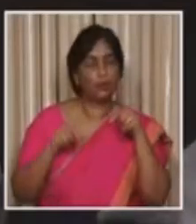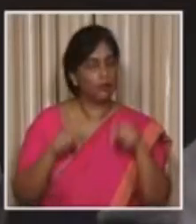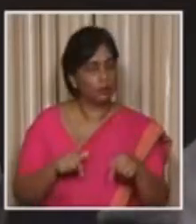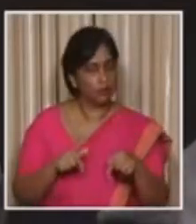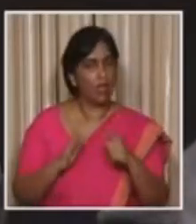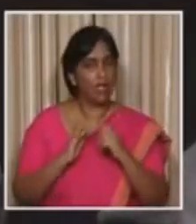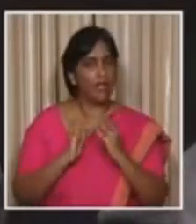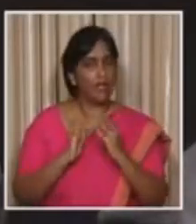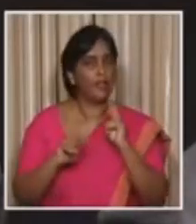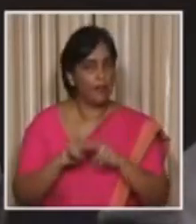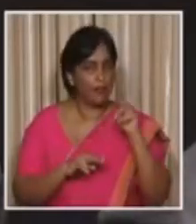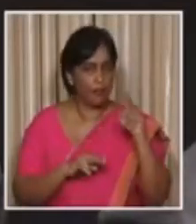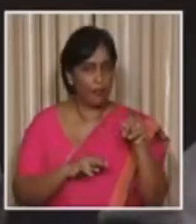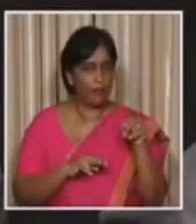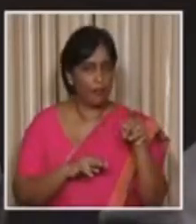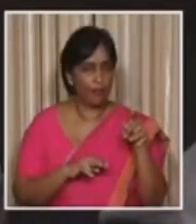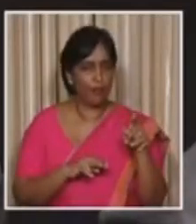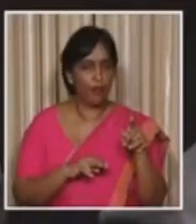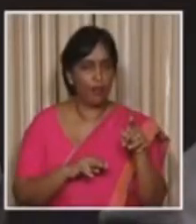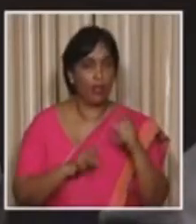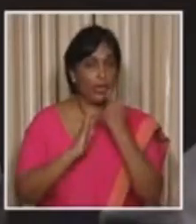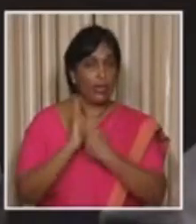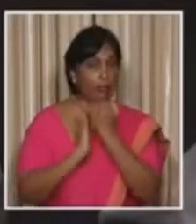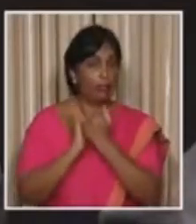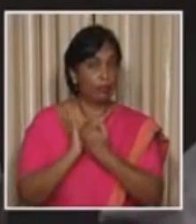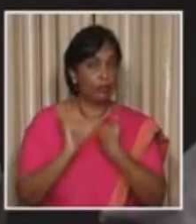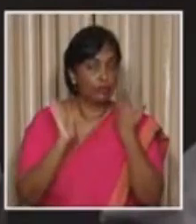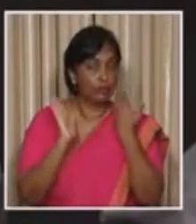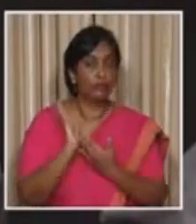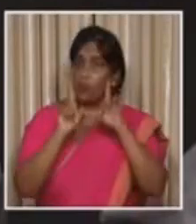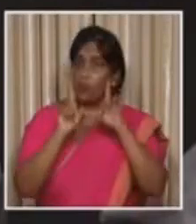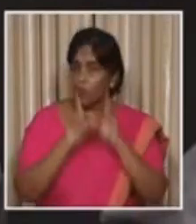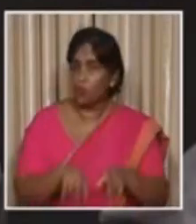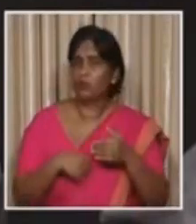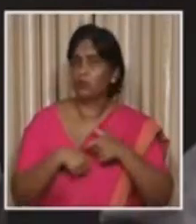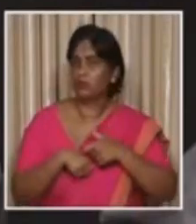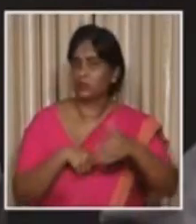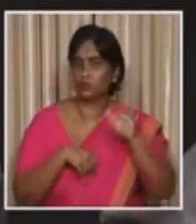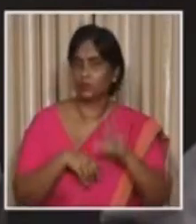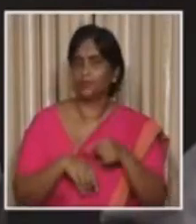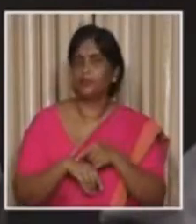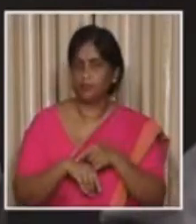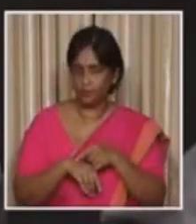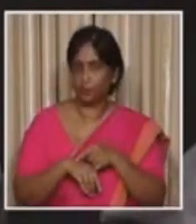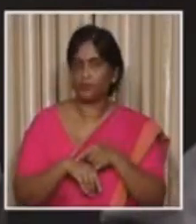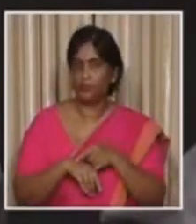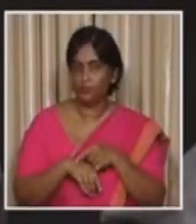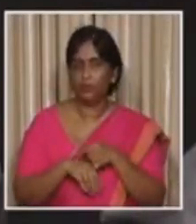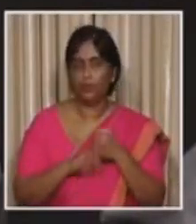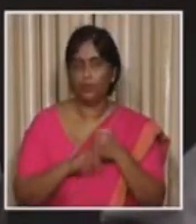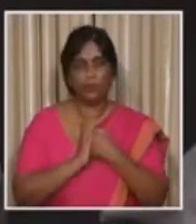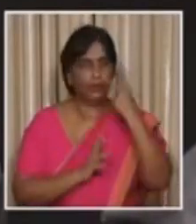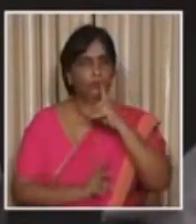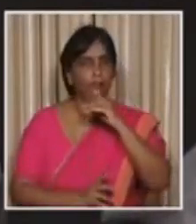අද IMF එකෙන් අපිට දාලා තියෙන කොන්දේසි අපි දකිනවා ඉතින් මේ වගේ තත්ත්වයක් තුල